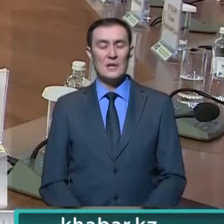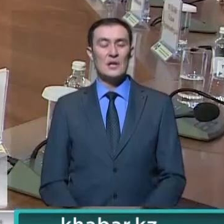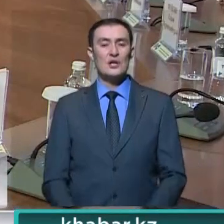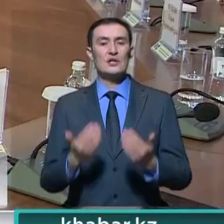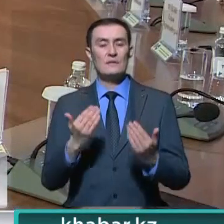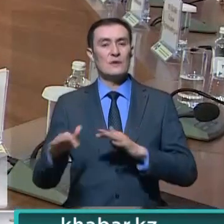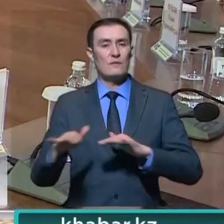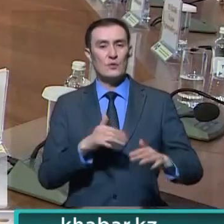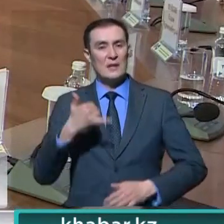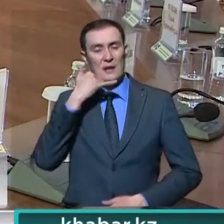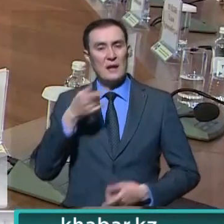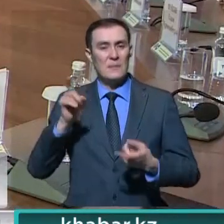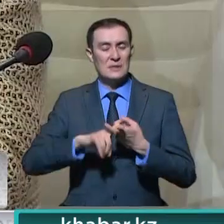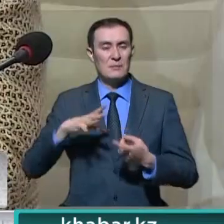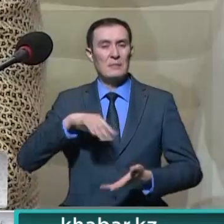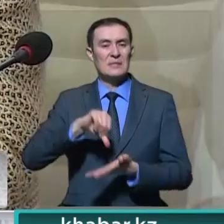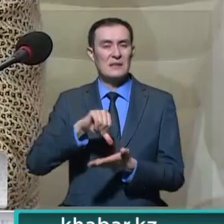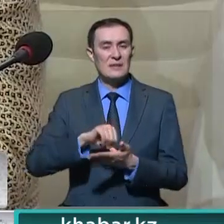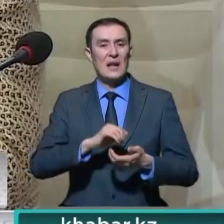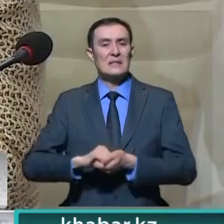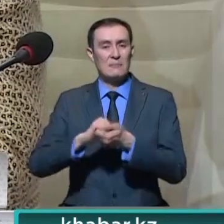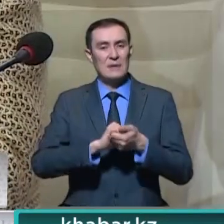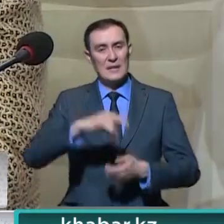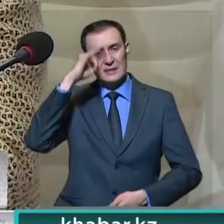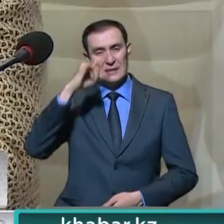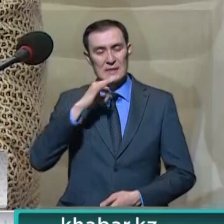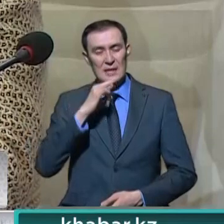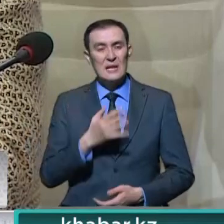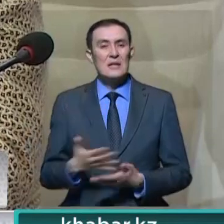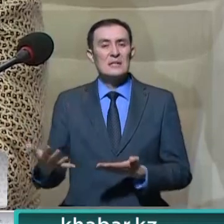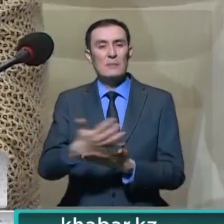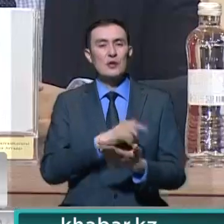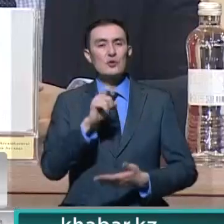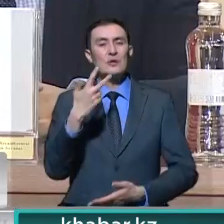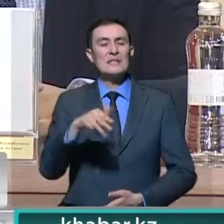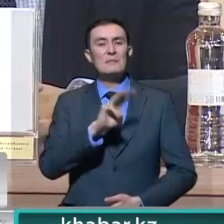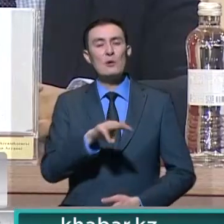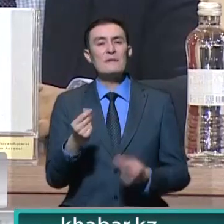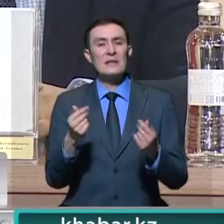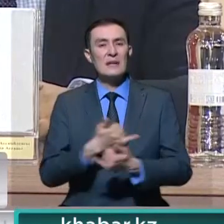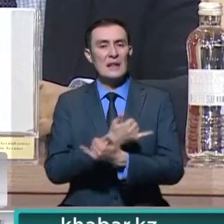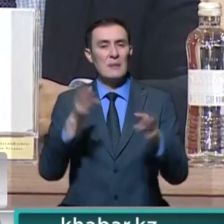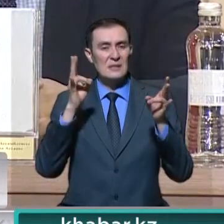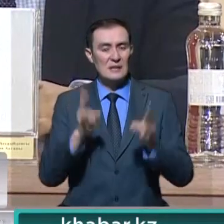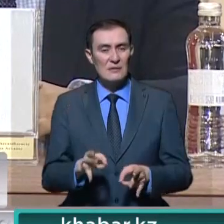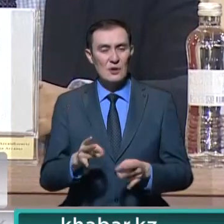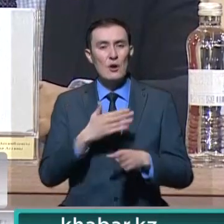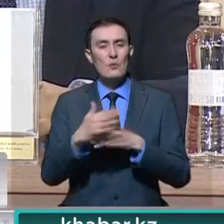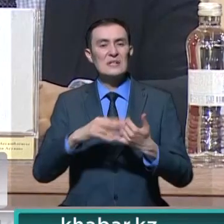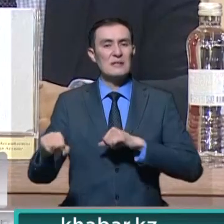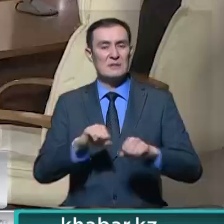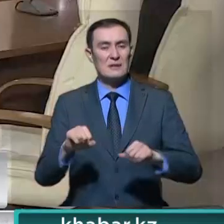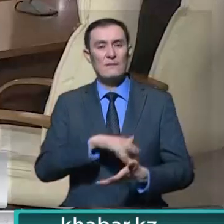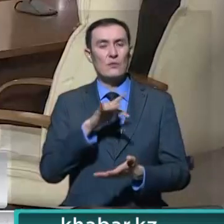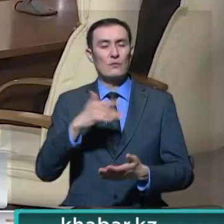И сегодня же в ходе телемоста стало известно, что представители Ассамблеи народа Казахстана собрали больше 130 миллионов тенге для пострадавших от землетрясения